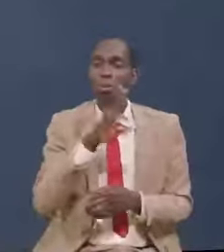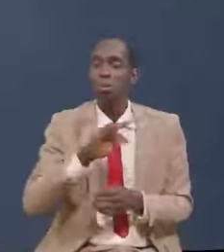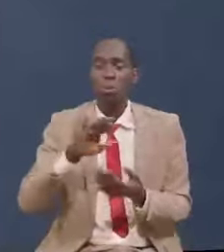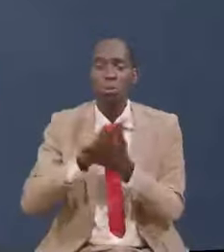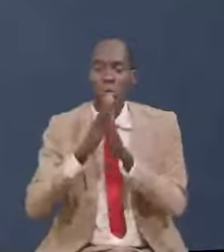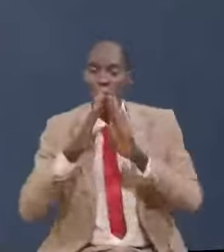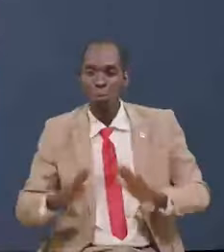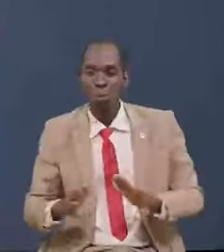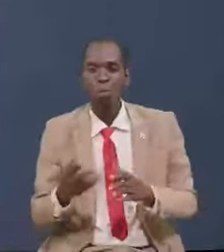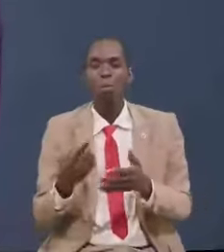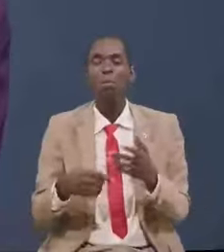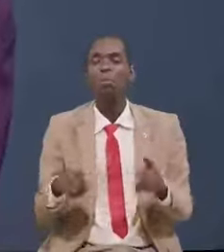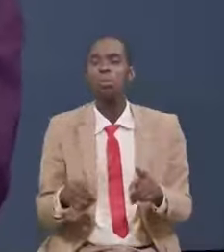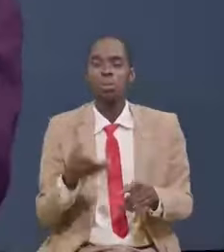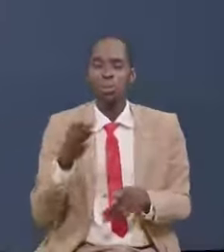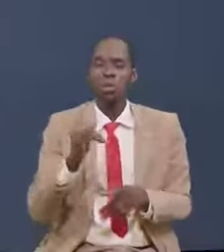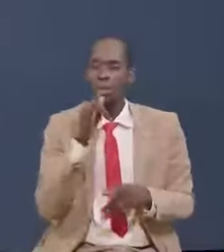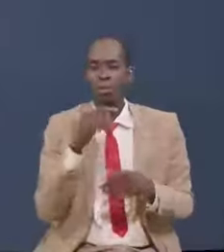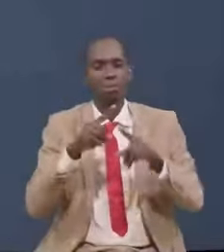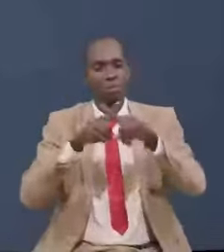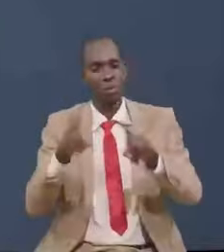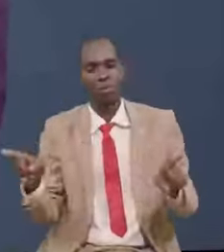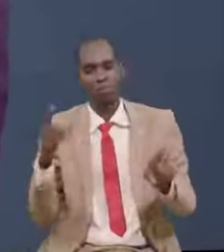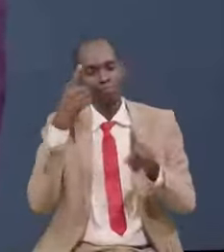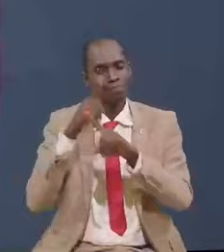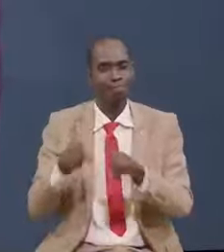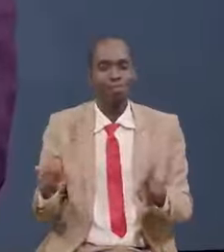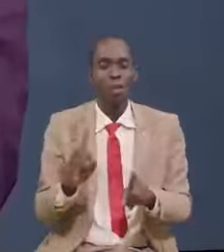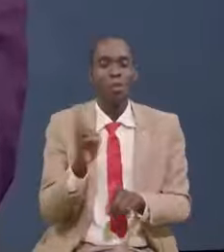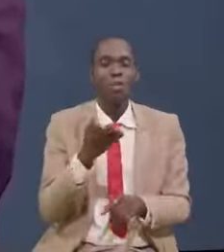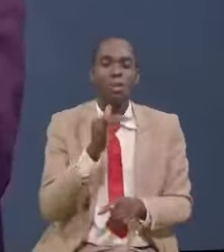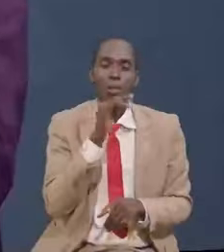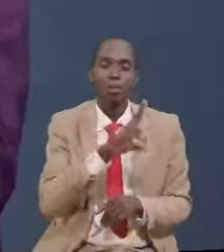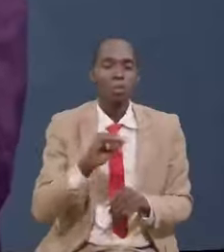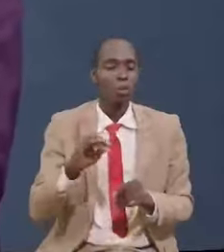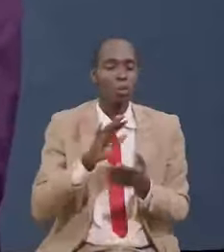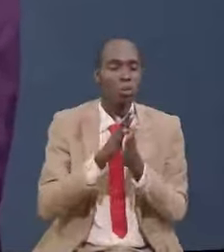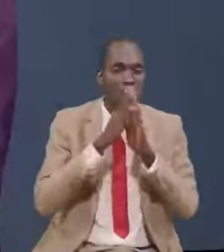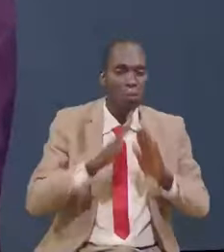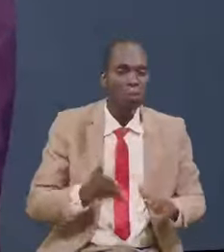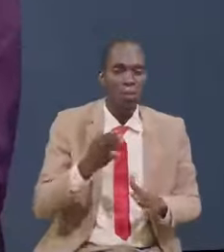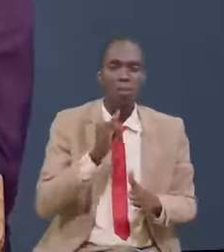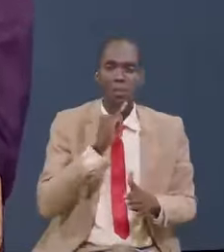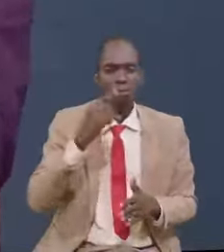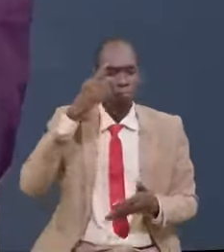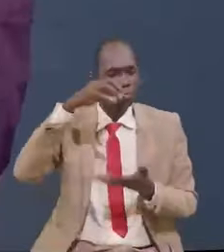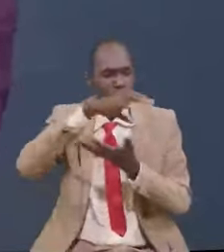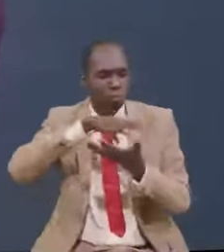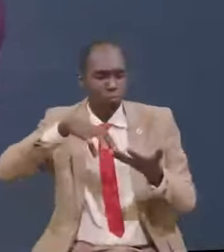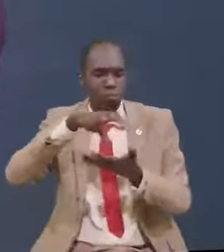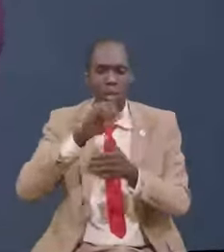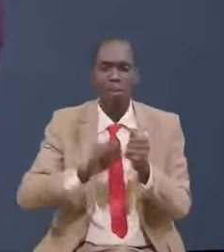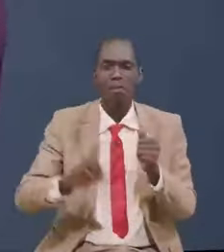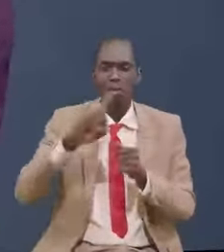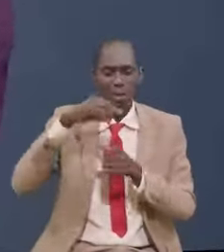Il y a la discorde. Quand il n'y a pas la paix, il y a la confusion partout à